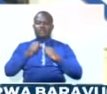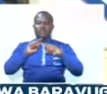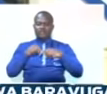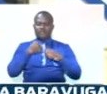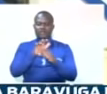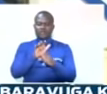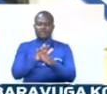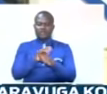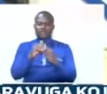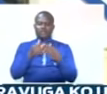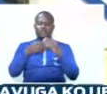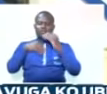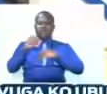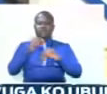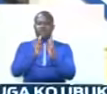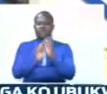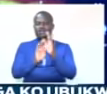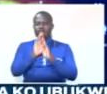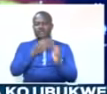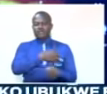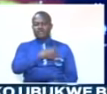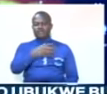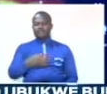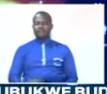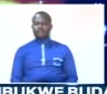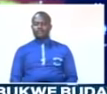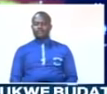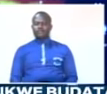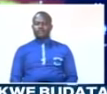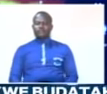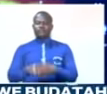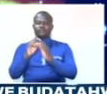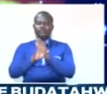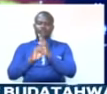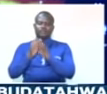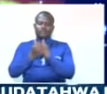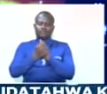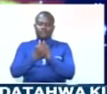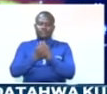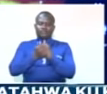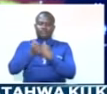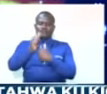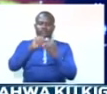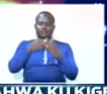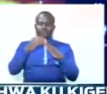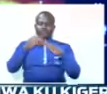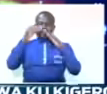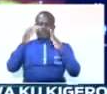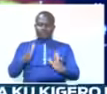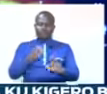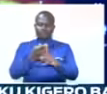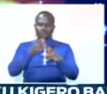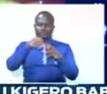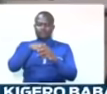cyane cyane ubucuruzi no guteza imbere ubukungu. Mu karere ka Rubavu niho uyu muyobozi